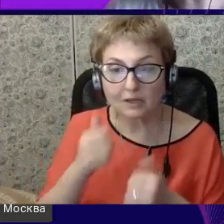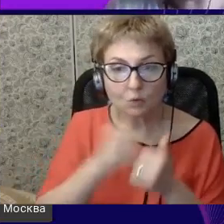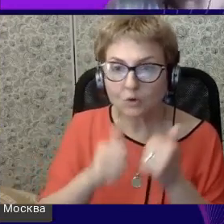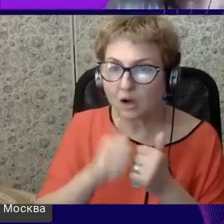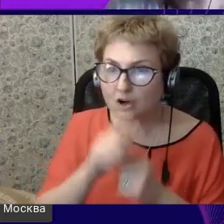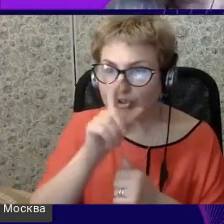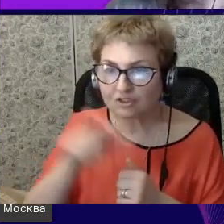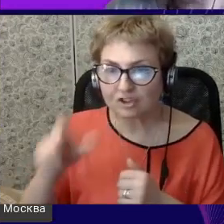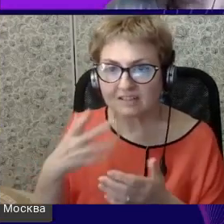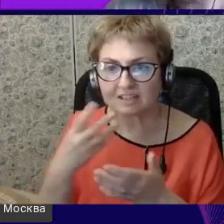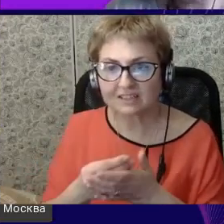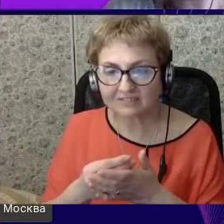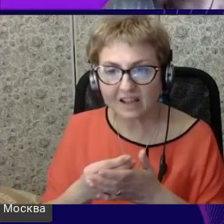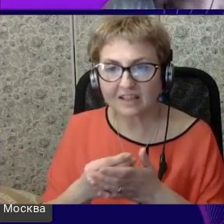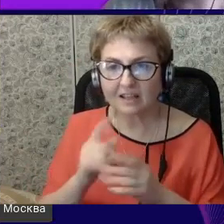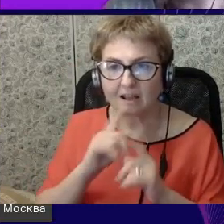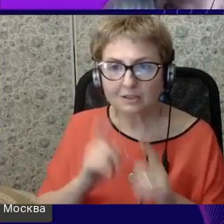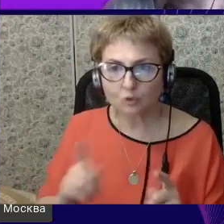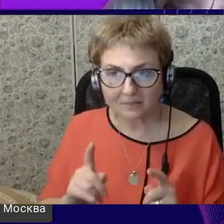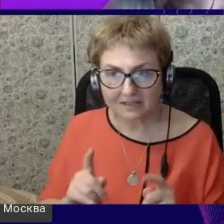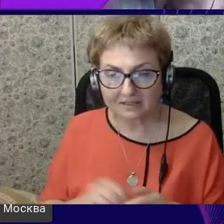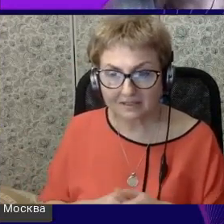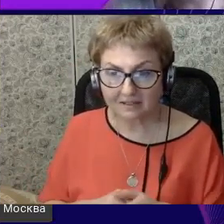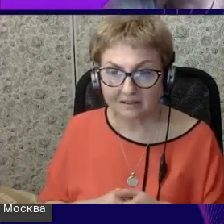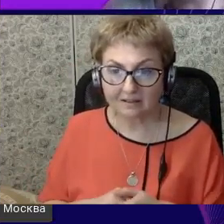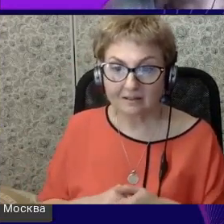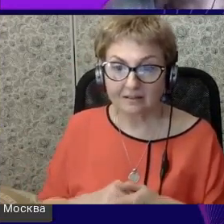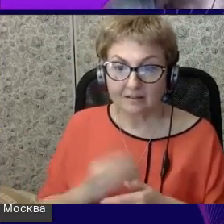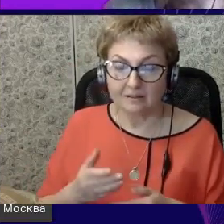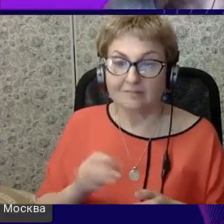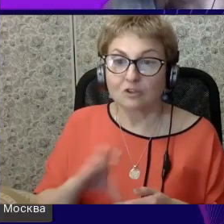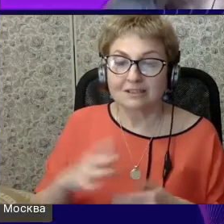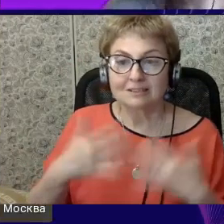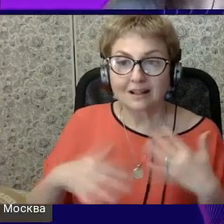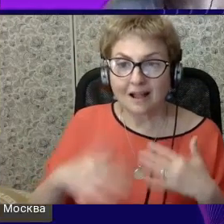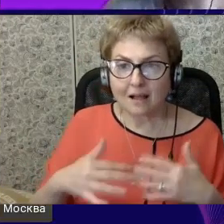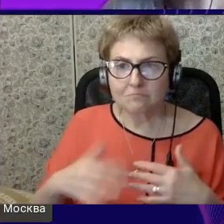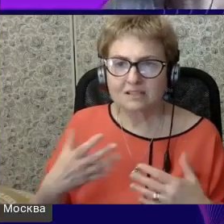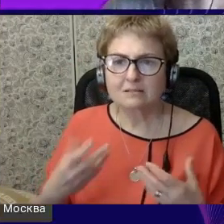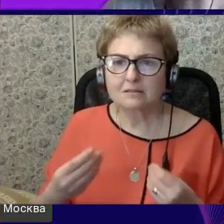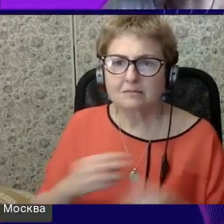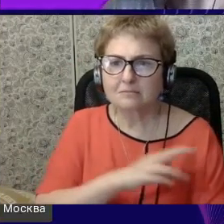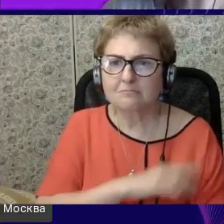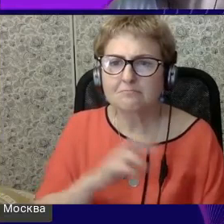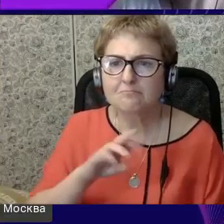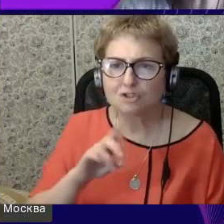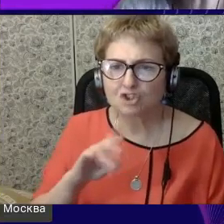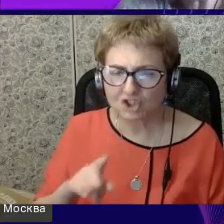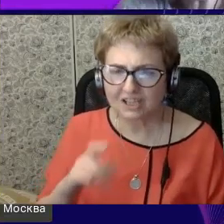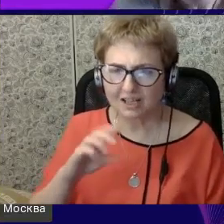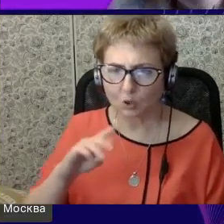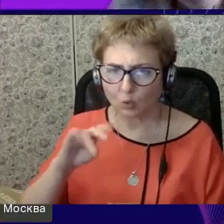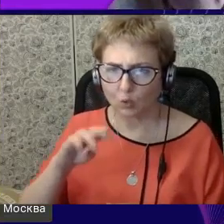люди уже закрепили. А повторяюсь, у нас группа, и у каждого человека свои особенности.